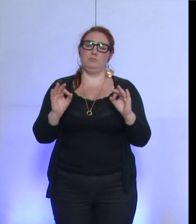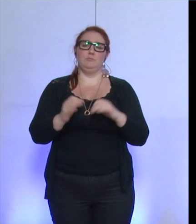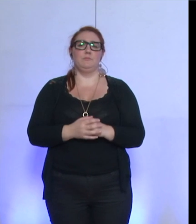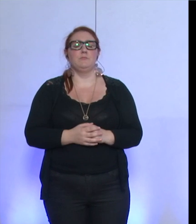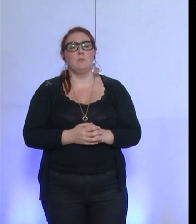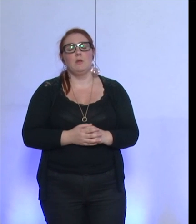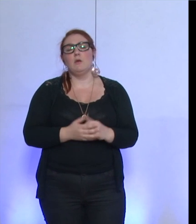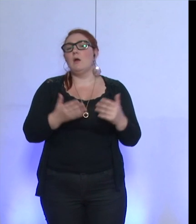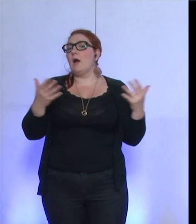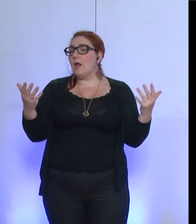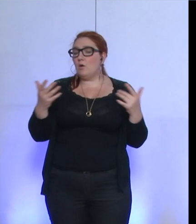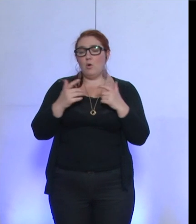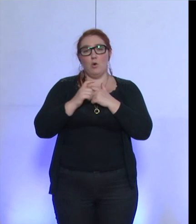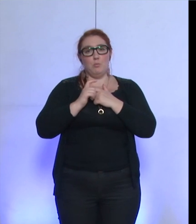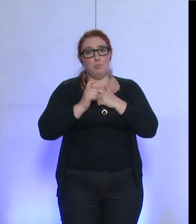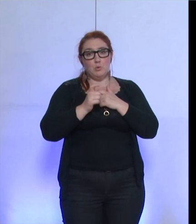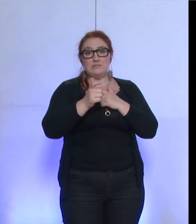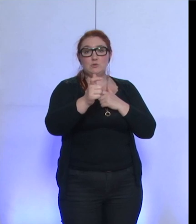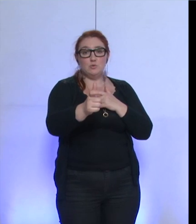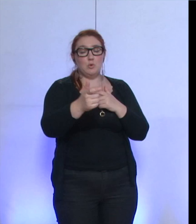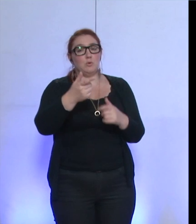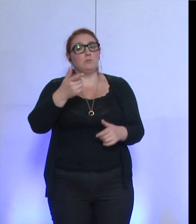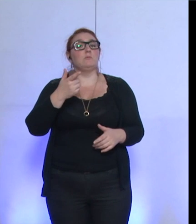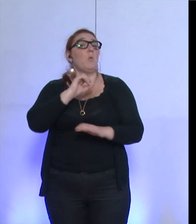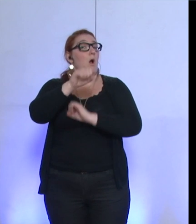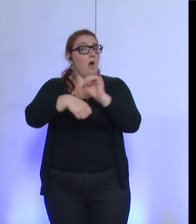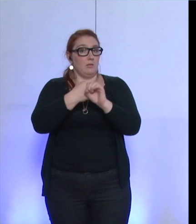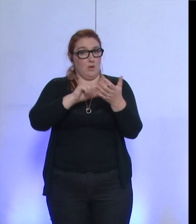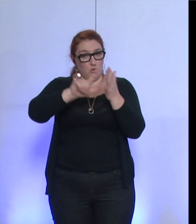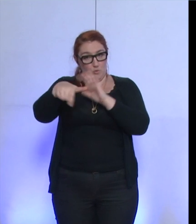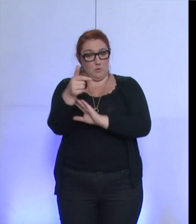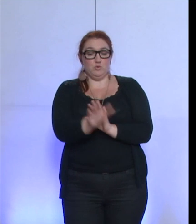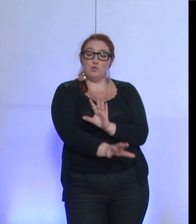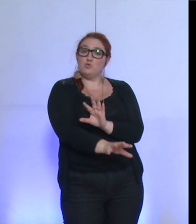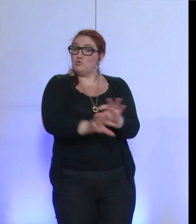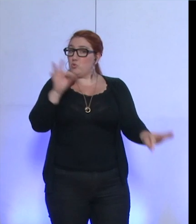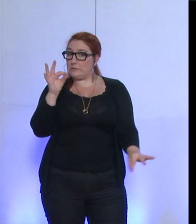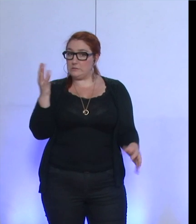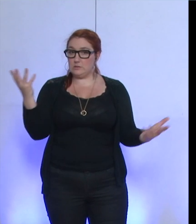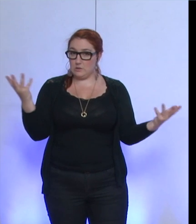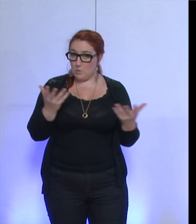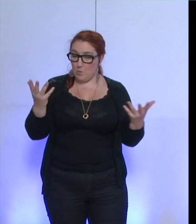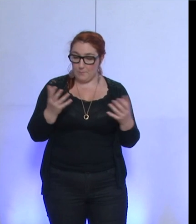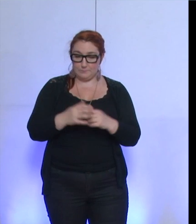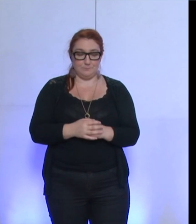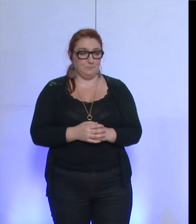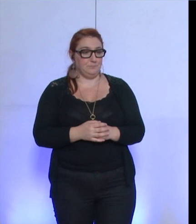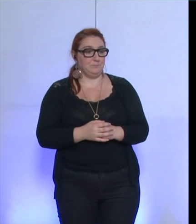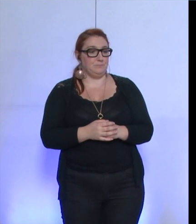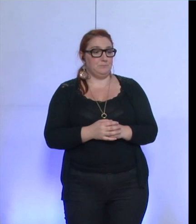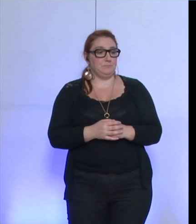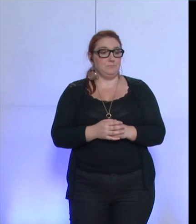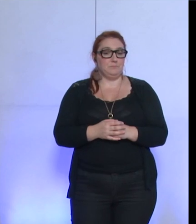Alors, la procédure donc retenue donc en 2012 donc, a fait l'objet d'une délibération du